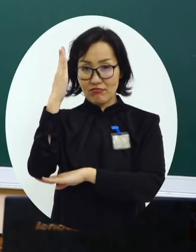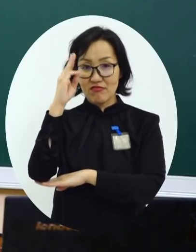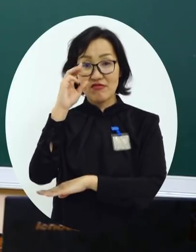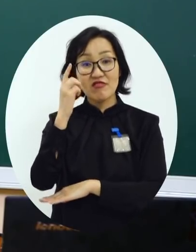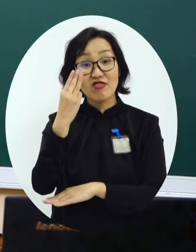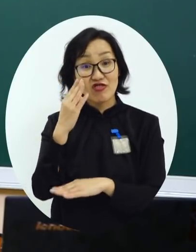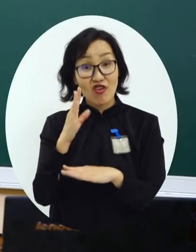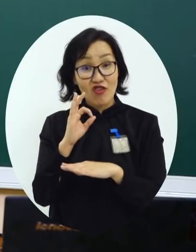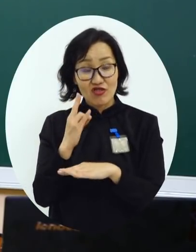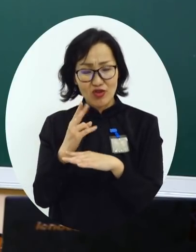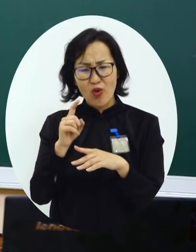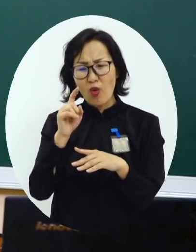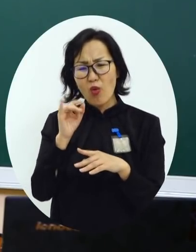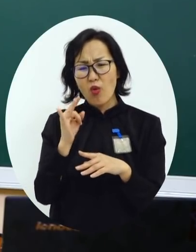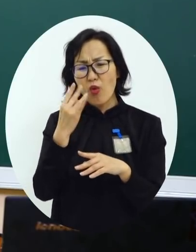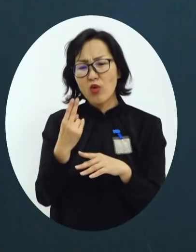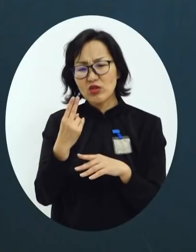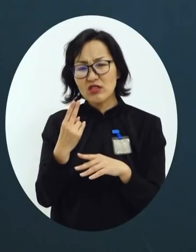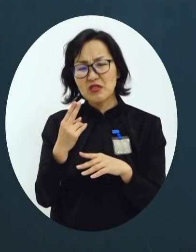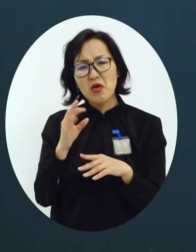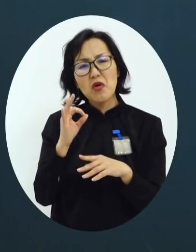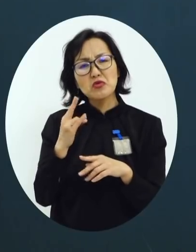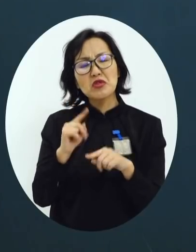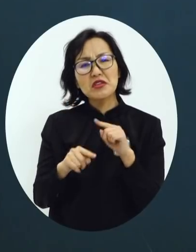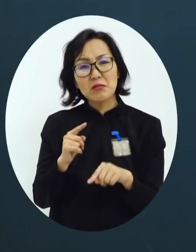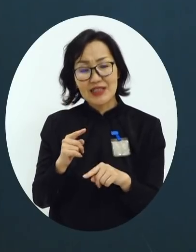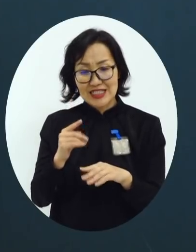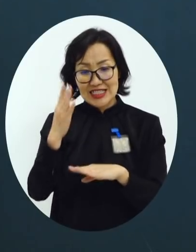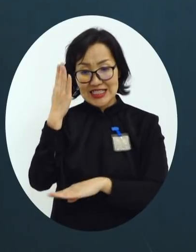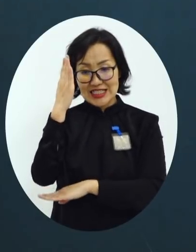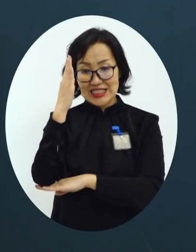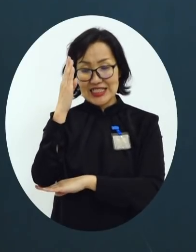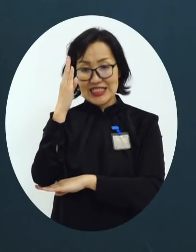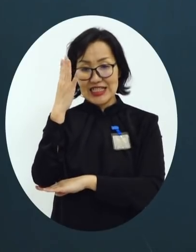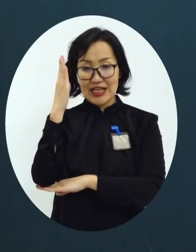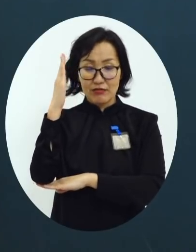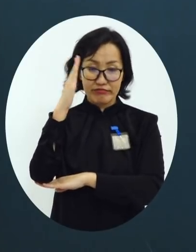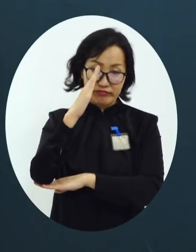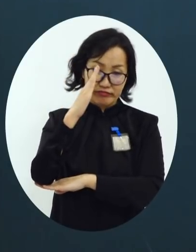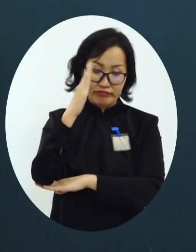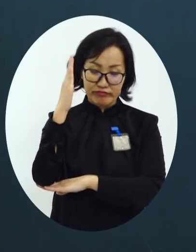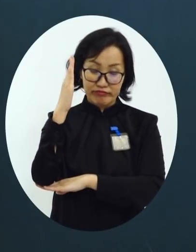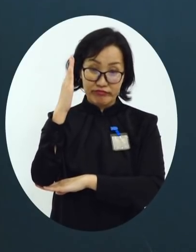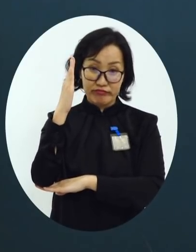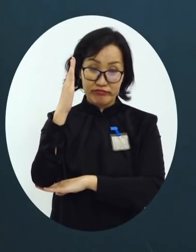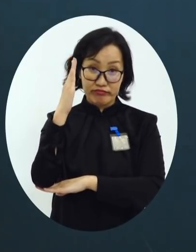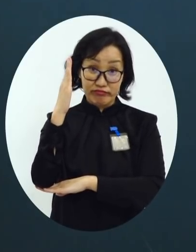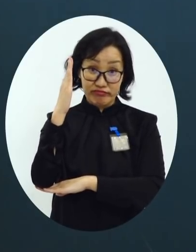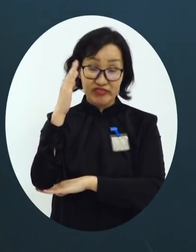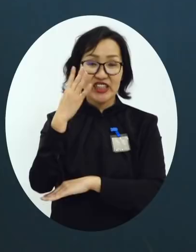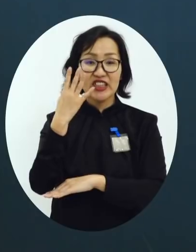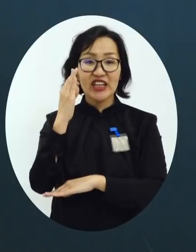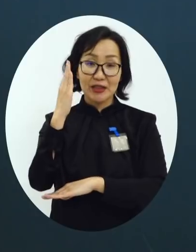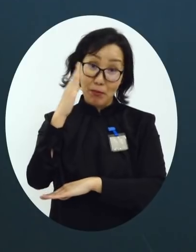өнцөг. За тэгвэл хурц өнцөг үүсгэе. Хурц өнцөг чи яадаг вэ? 90 градусаас бага. Хурц.